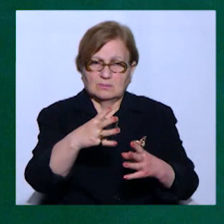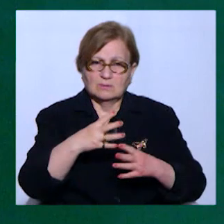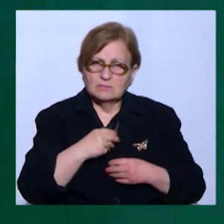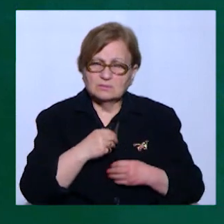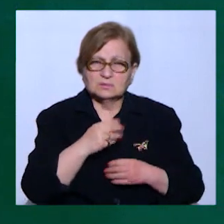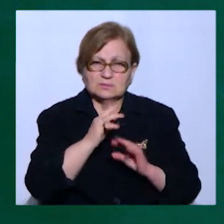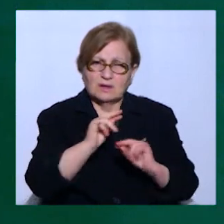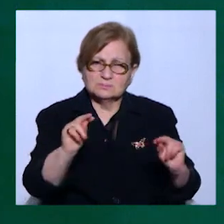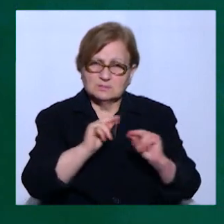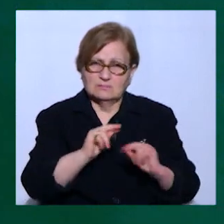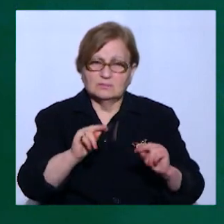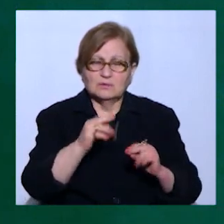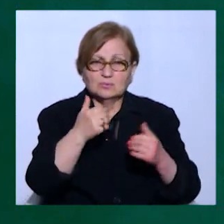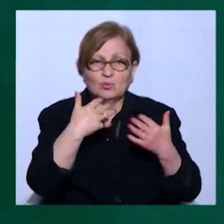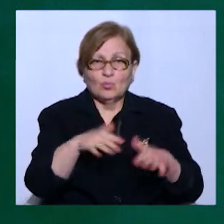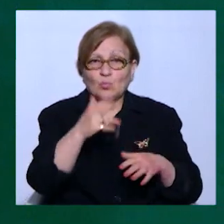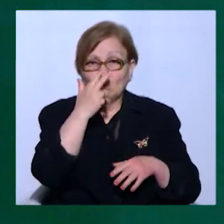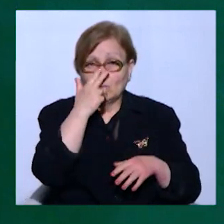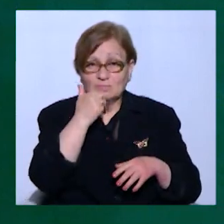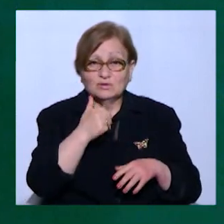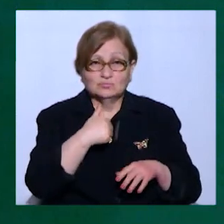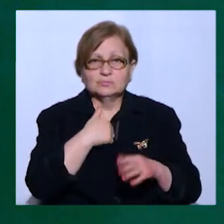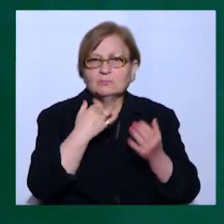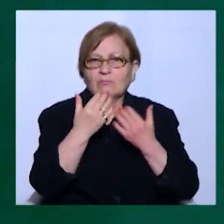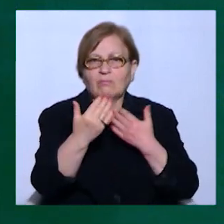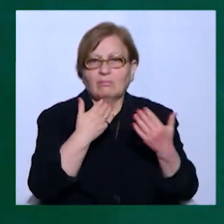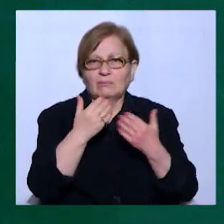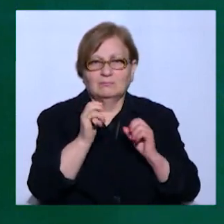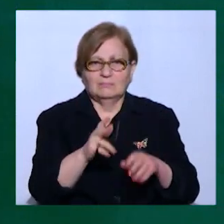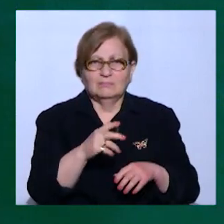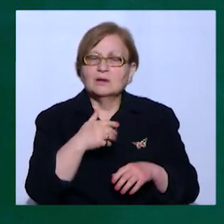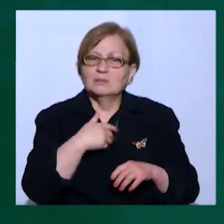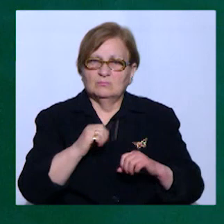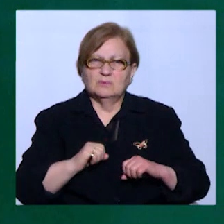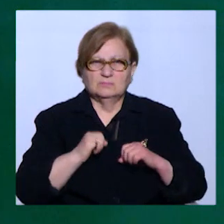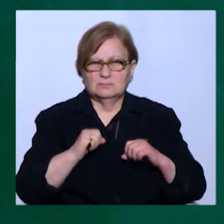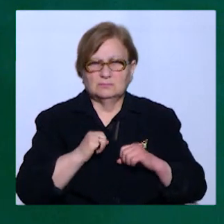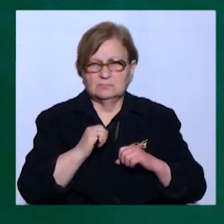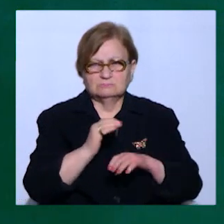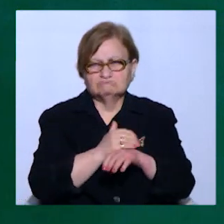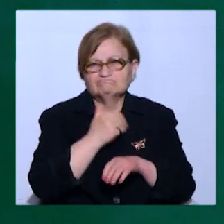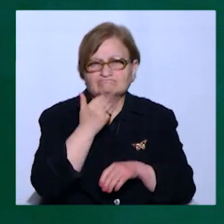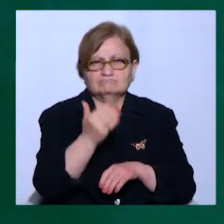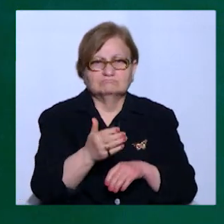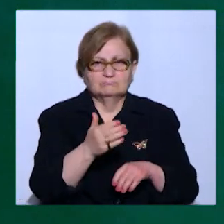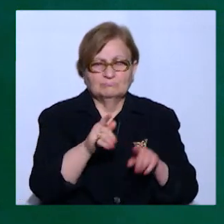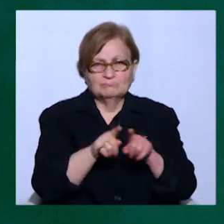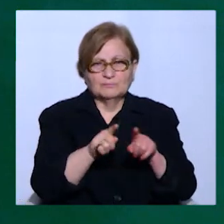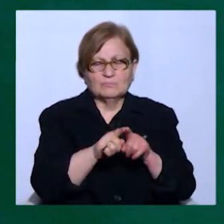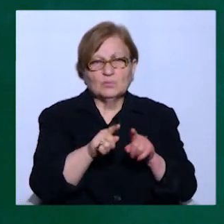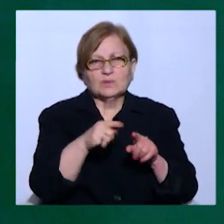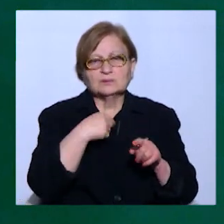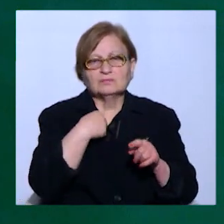თავარდო, ფიქრობ რაღაც მიეჩვიეთ ჩემი საუბრის კილოს და მე მაქსიმალურად კიდევ ვცდილობ, რომ აი ჩვენი მიუხედავად